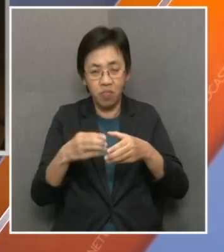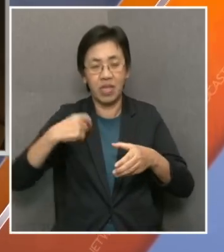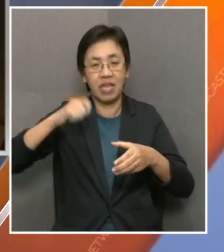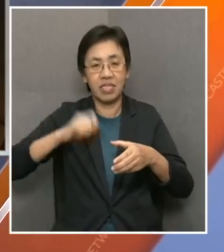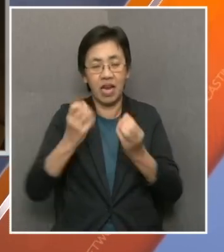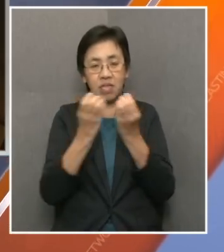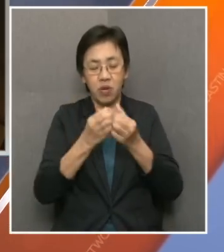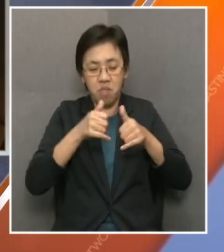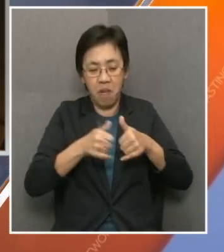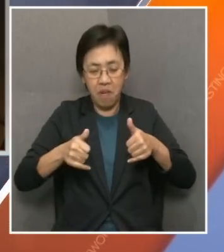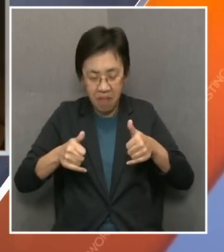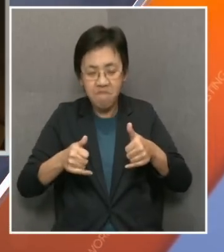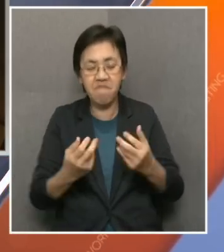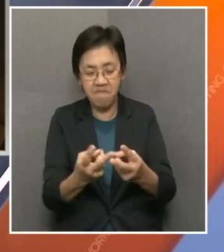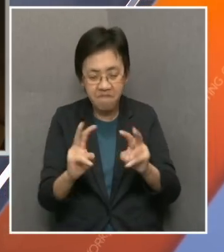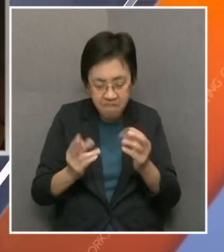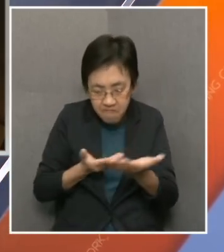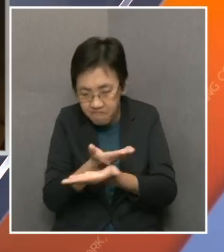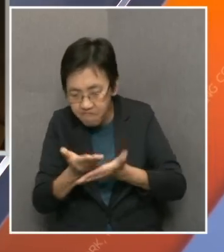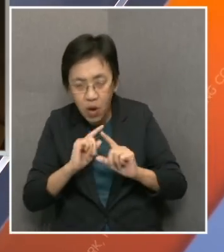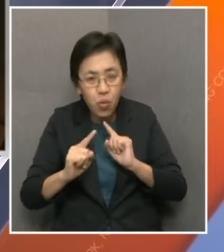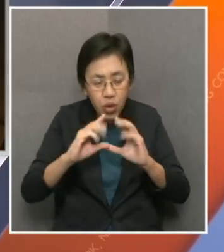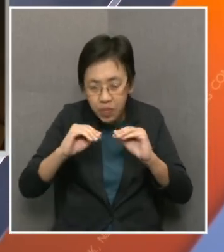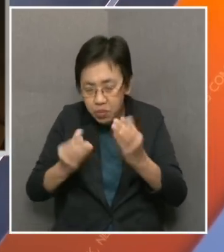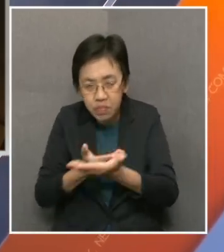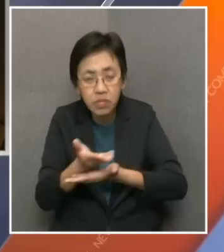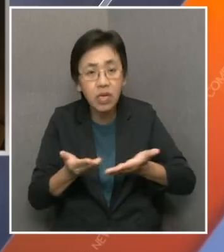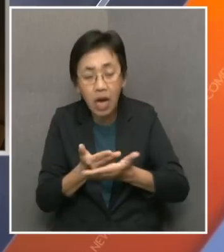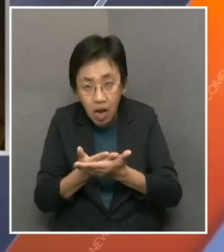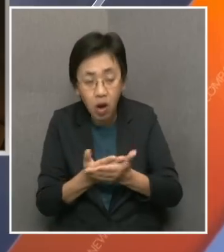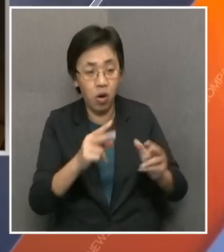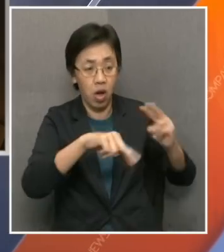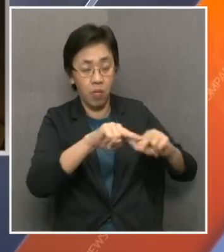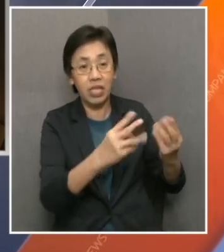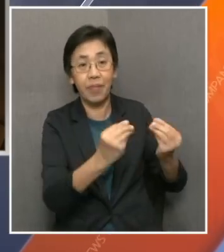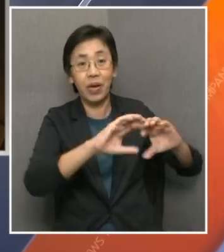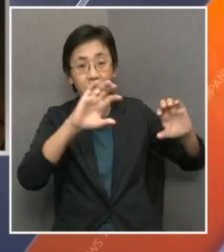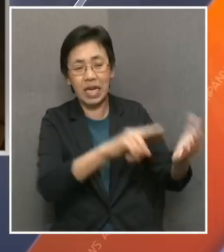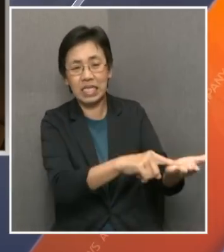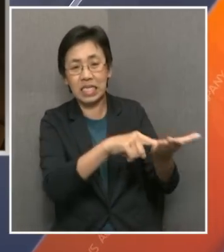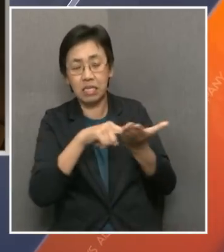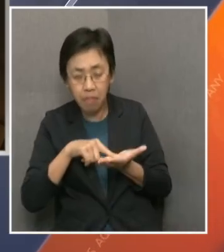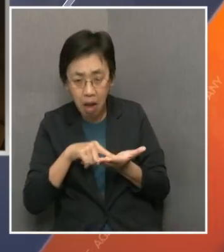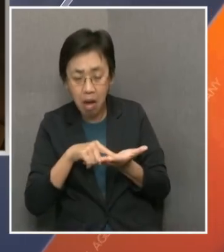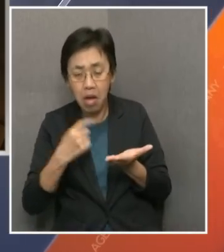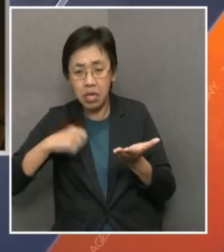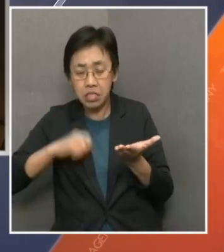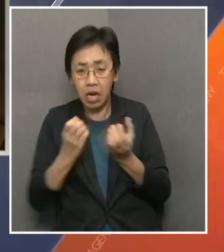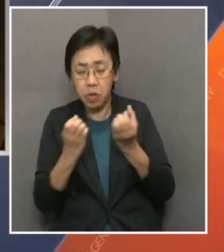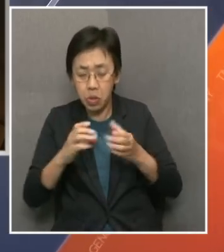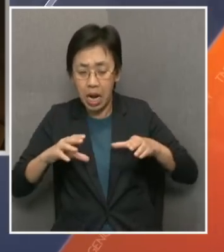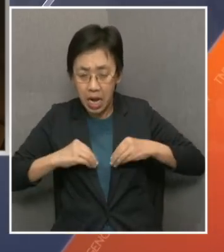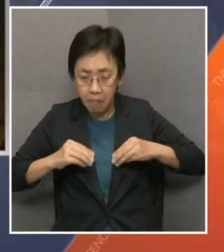รัฐธรรมนูญได้นัดประชุมเพื่อพิจารณาว่าจะรับคำร้องของผู้ตรวจการแผ่นดินไว้วินิจฉัยหรือไม่หลังจากศาล